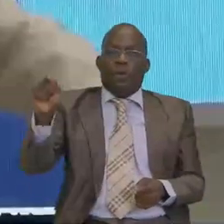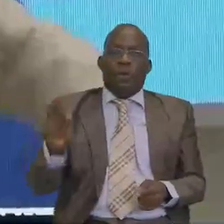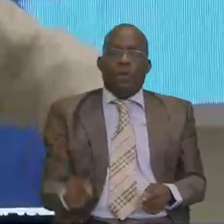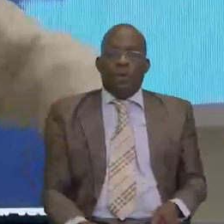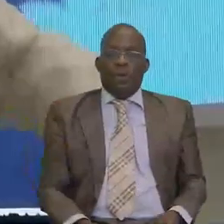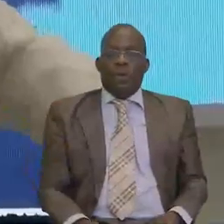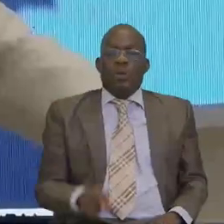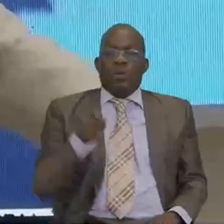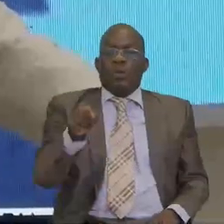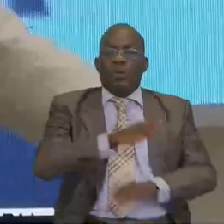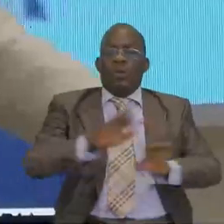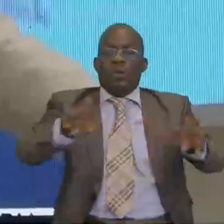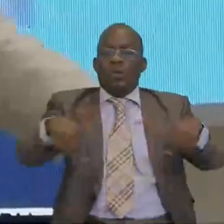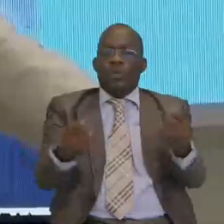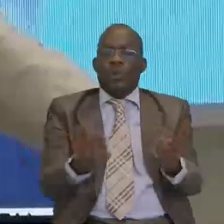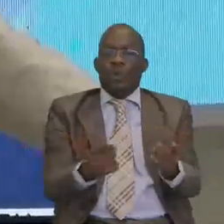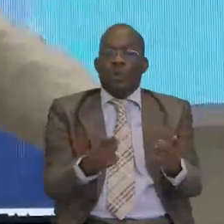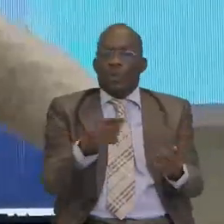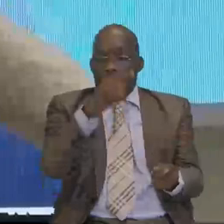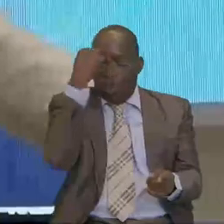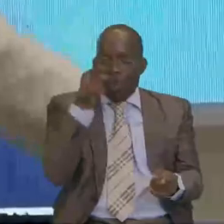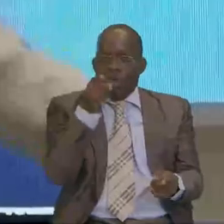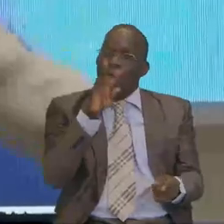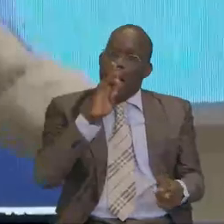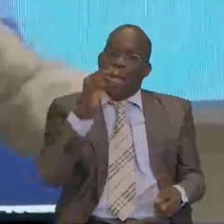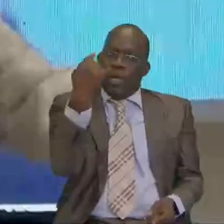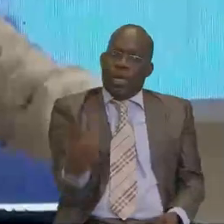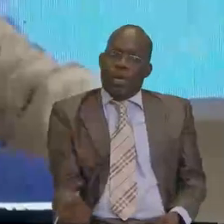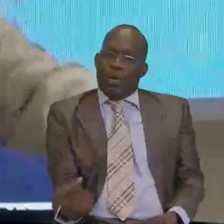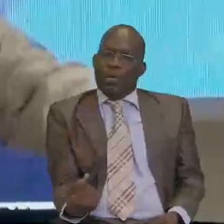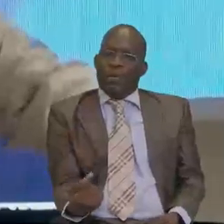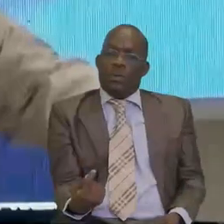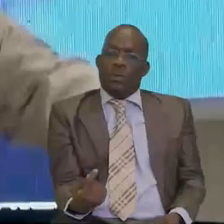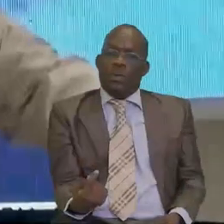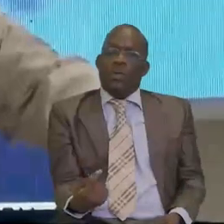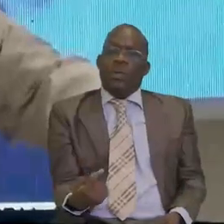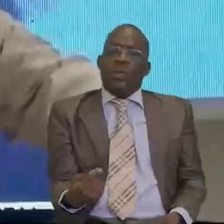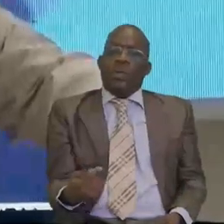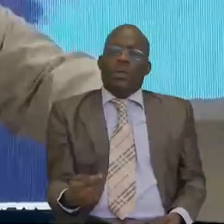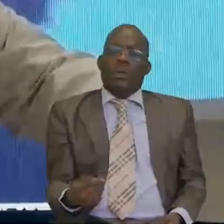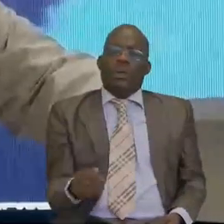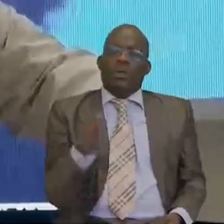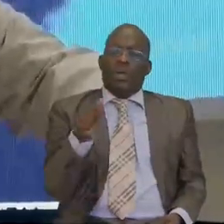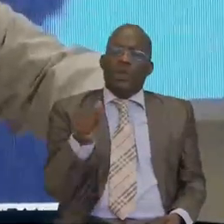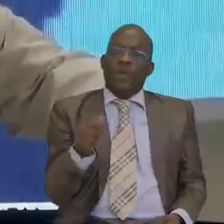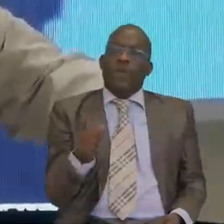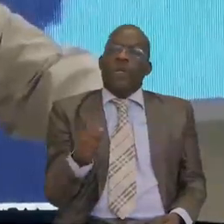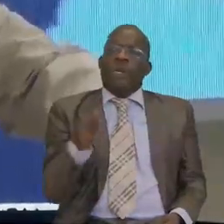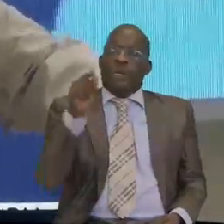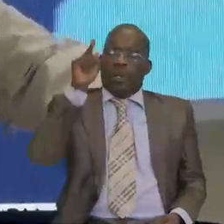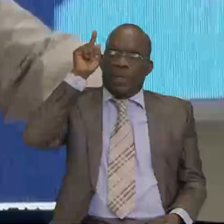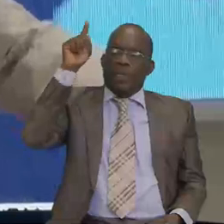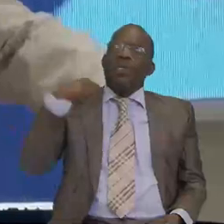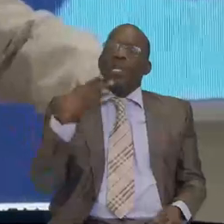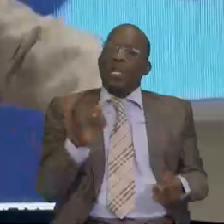Vous n'allez pas parce que vous êtes tout seul. Il dit, allez donc. Parce que tout pouvoir,